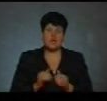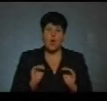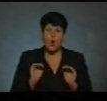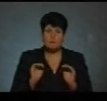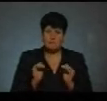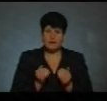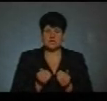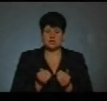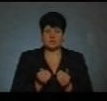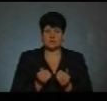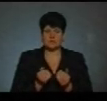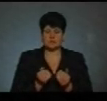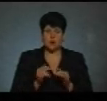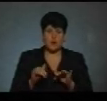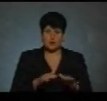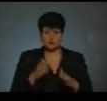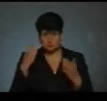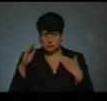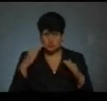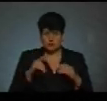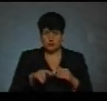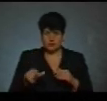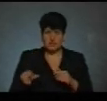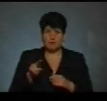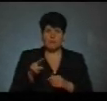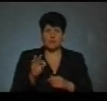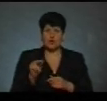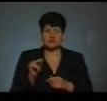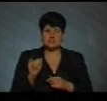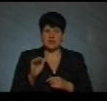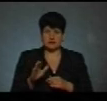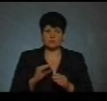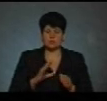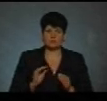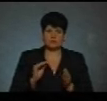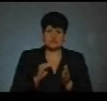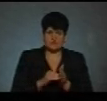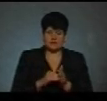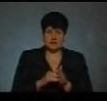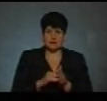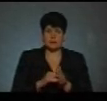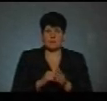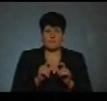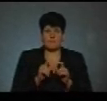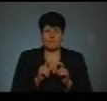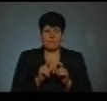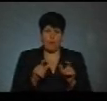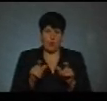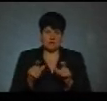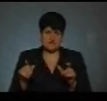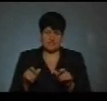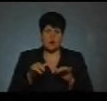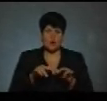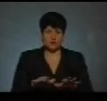обмежити рух сторонніх людей в Почаїв. Виставлені були пости круглодобові, ми рух обмежили,